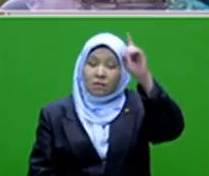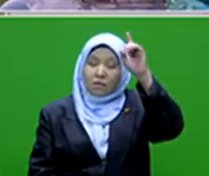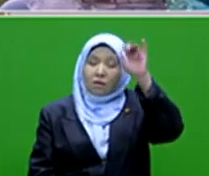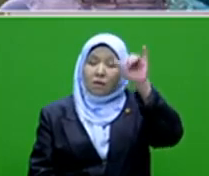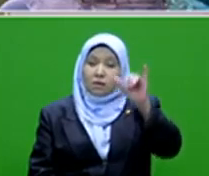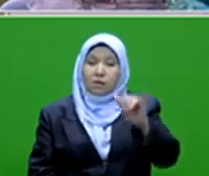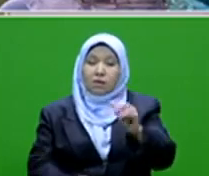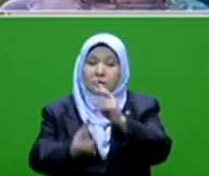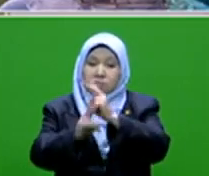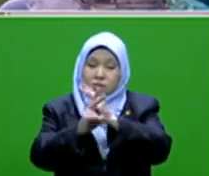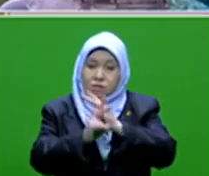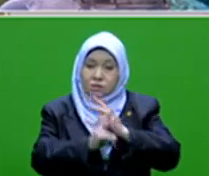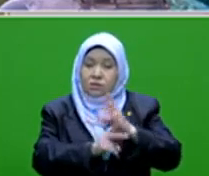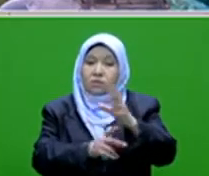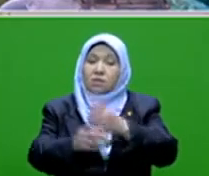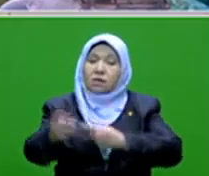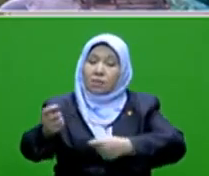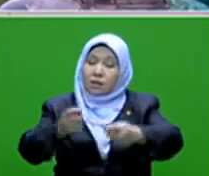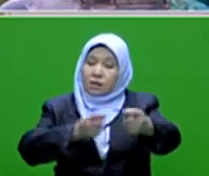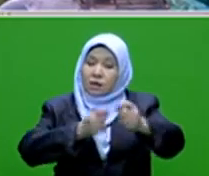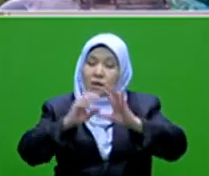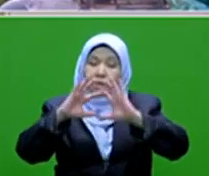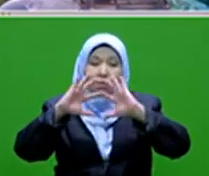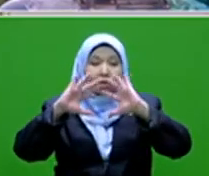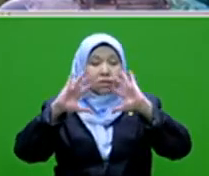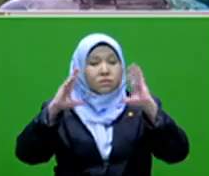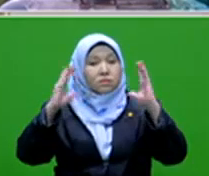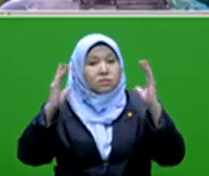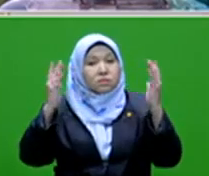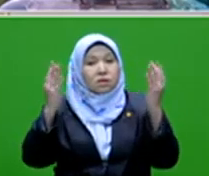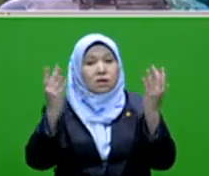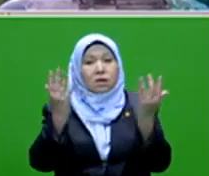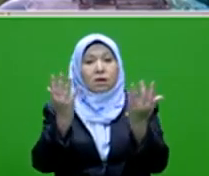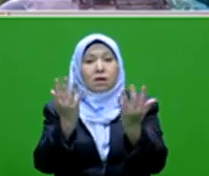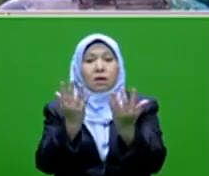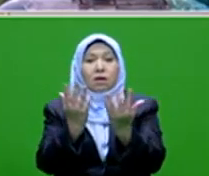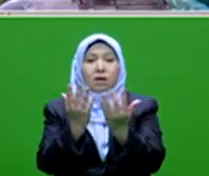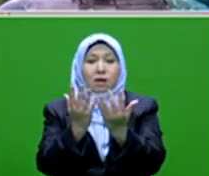الحمد لله رب